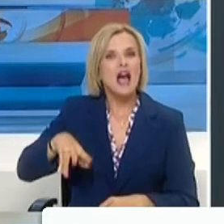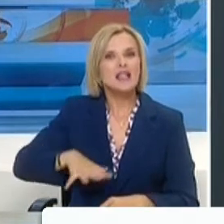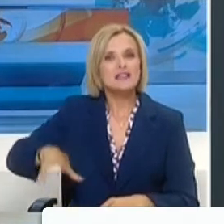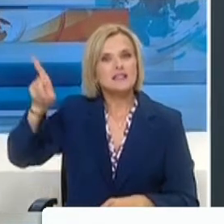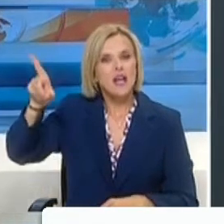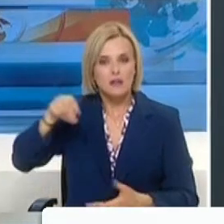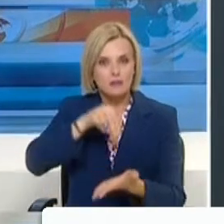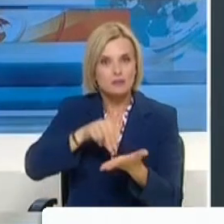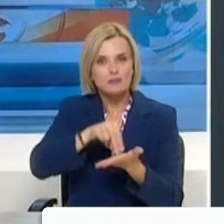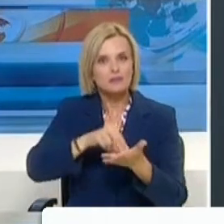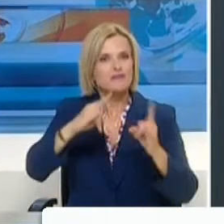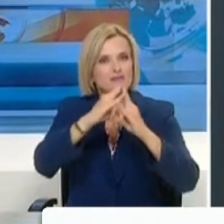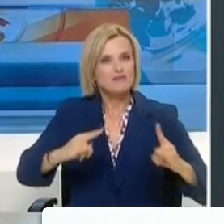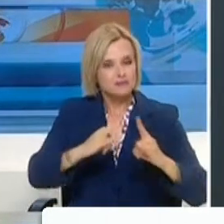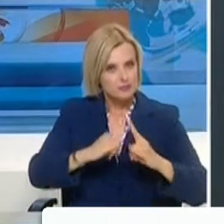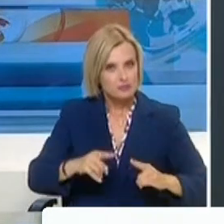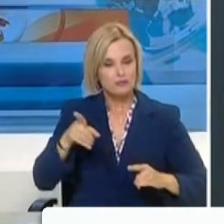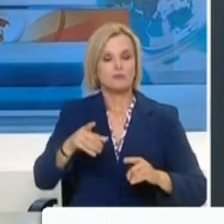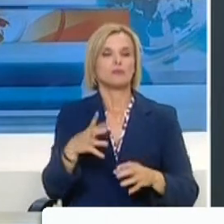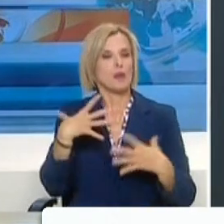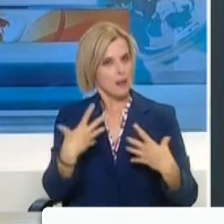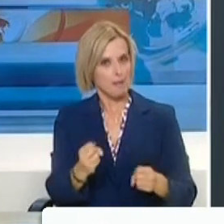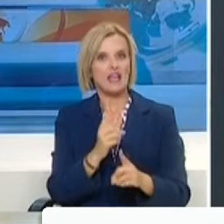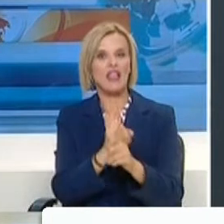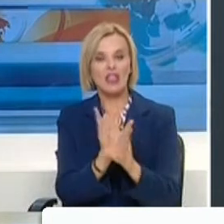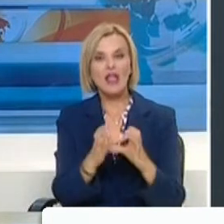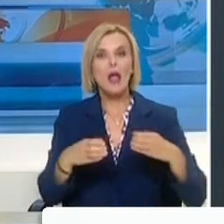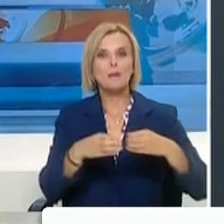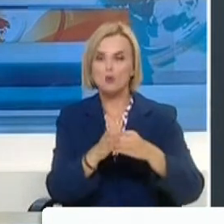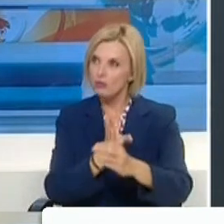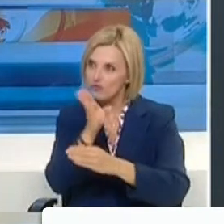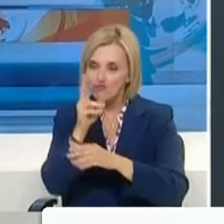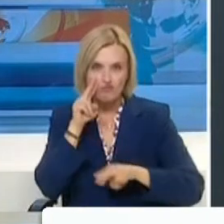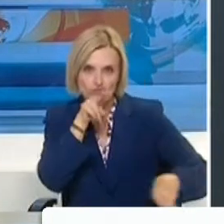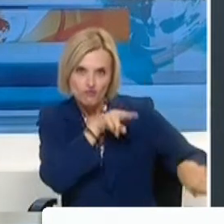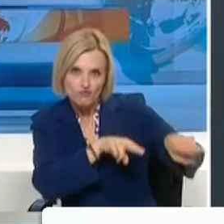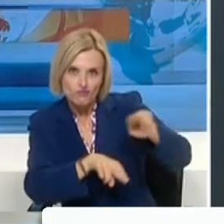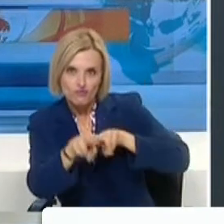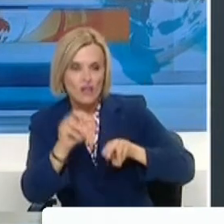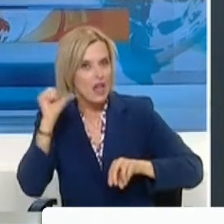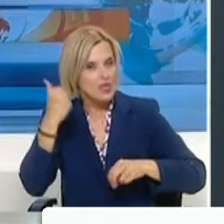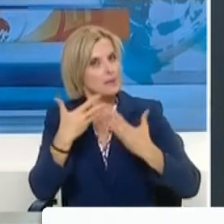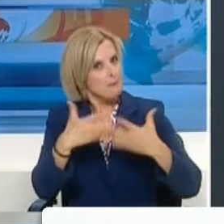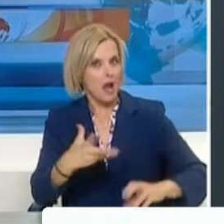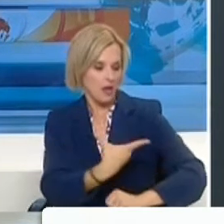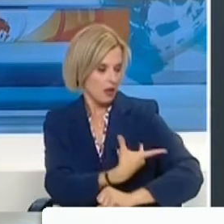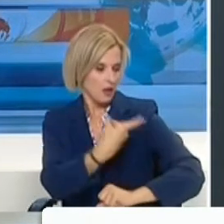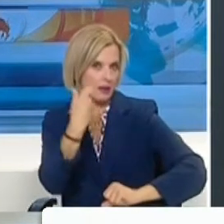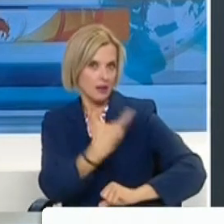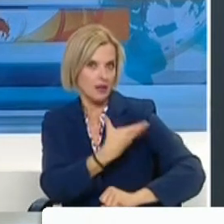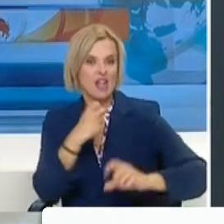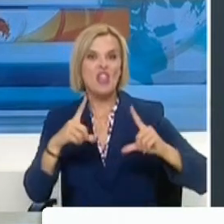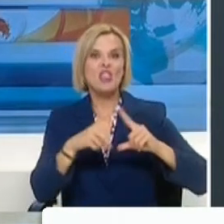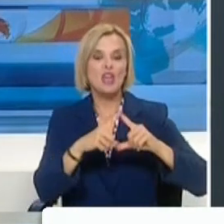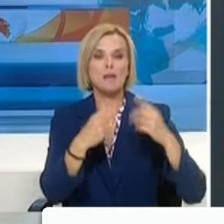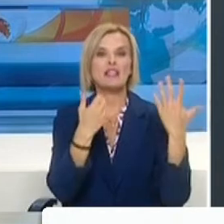εξέλιξη η επιχείρηση που από χθες έχουμε οριστικοποιήσει. Χθες λάβαμε 652 δείγματα, σήμερα άλλα